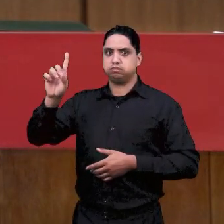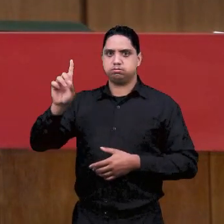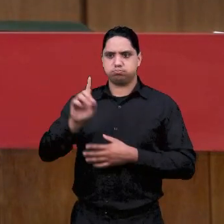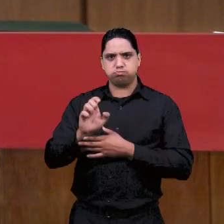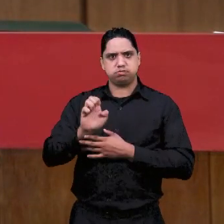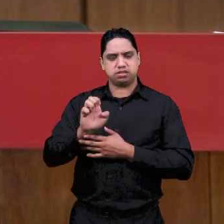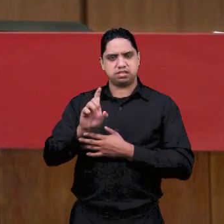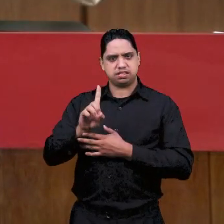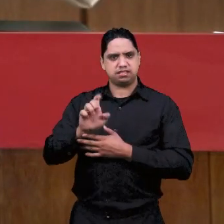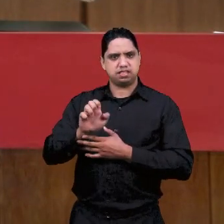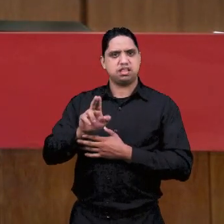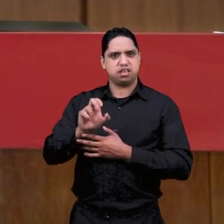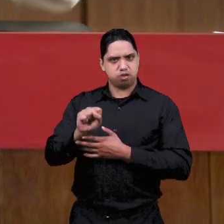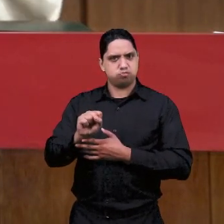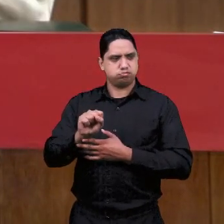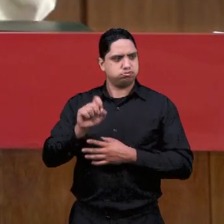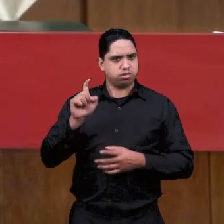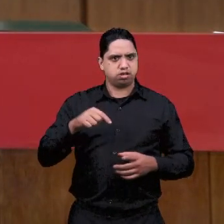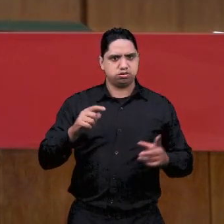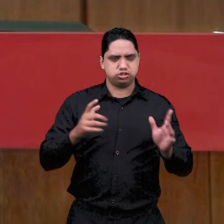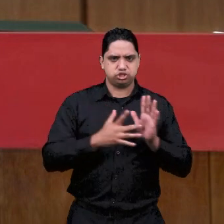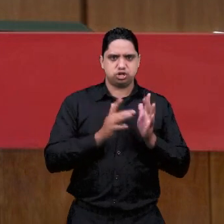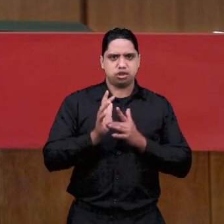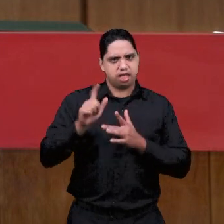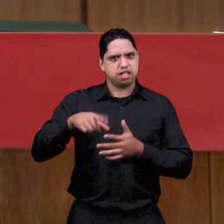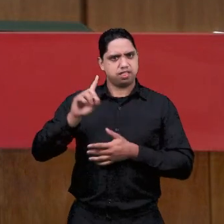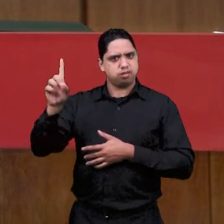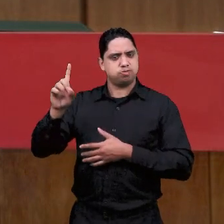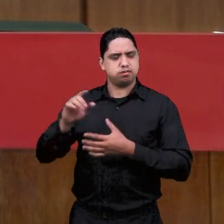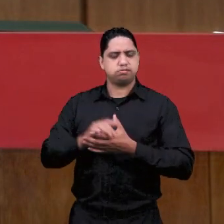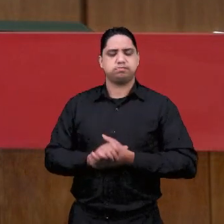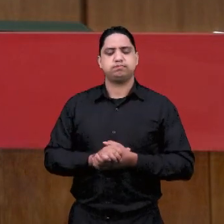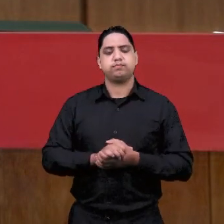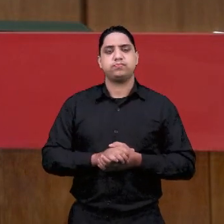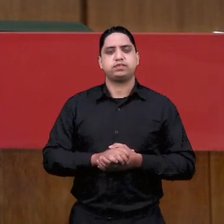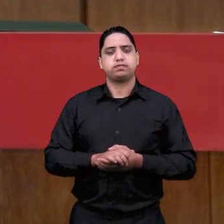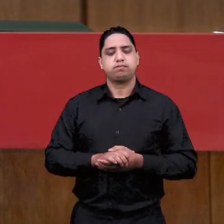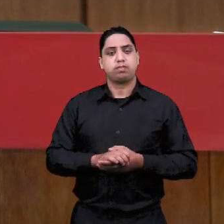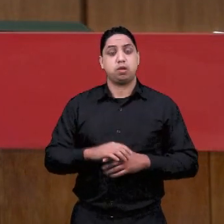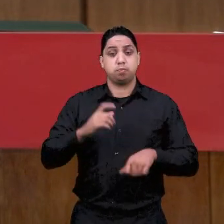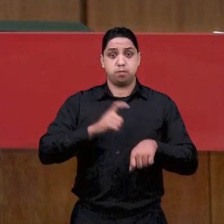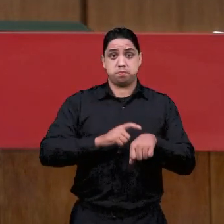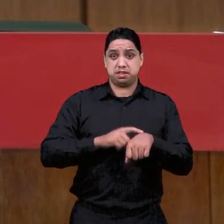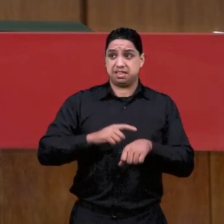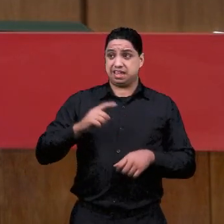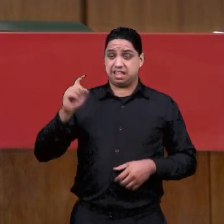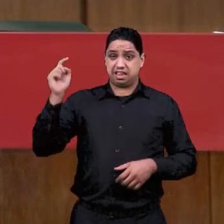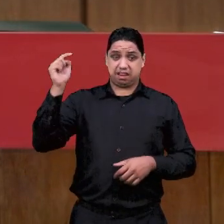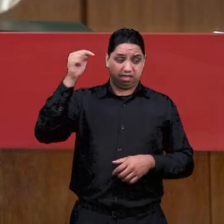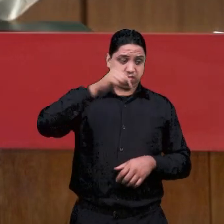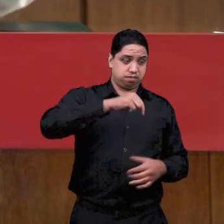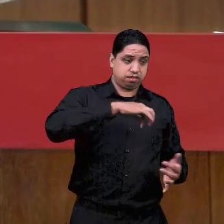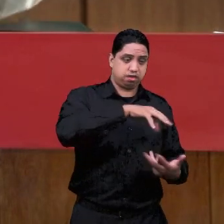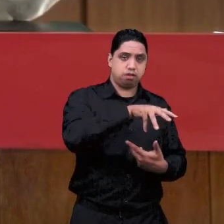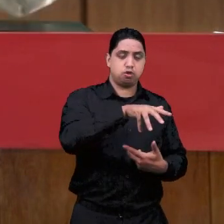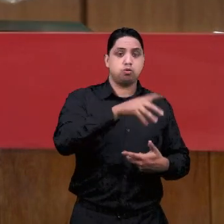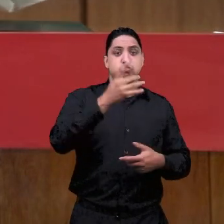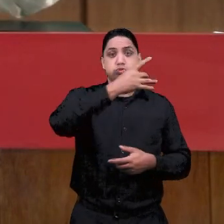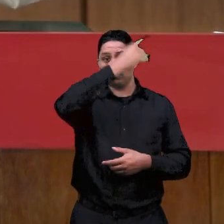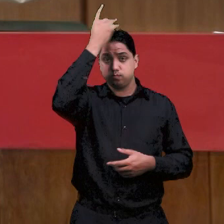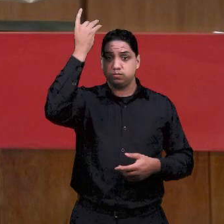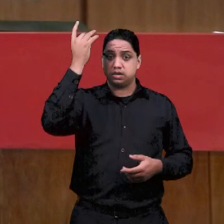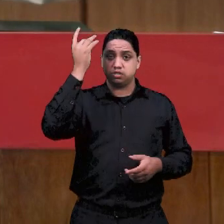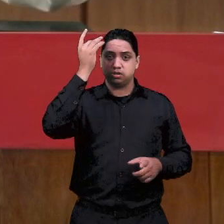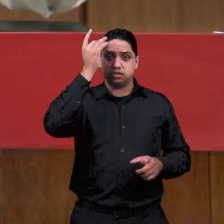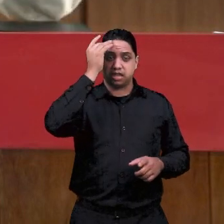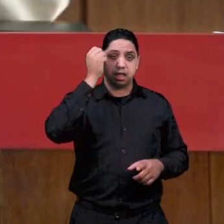Quand il est venu, il a été engendré par le Saint-Esprit, comme Jésus a été engendré par le Saint-Esprit